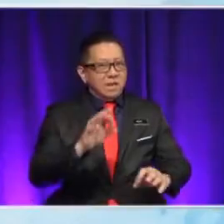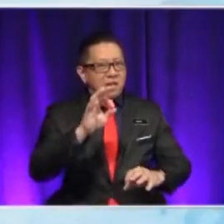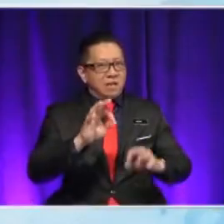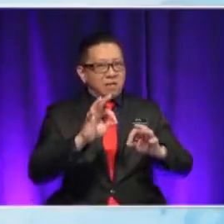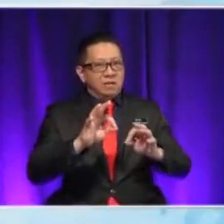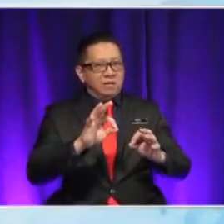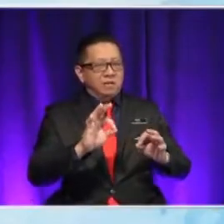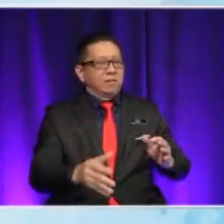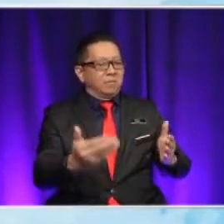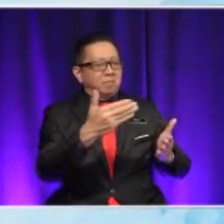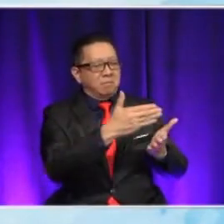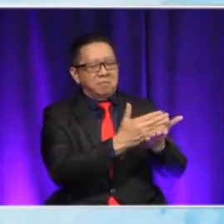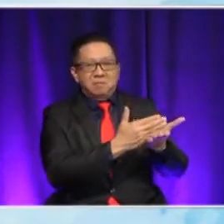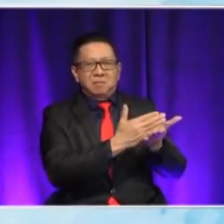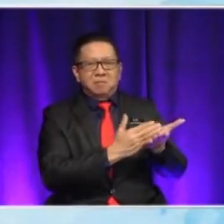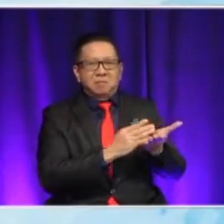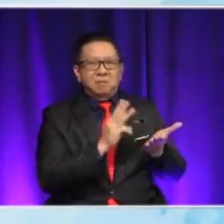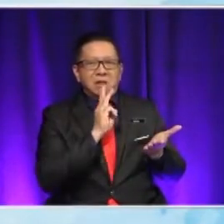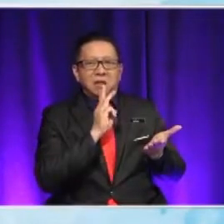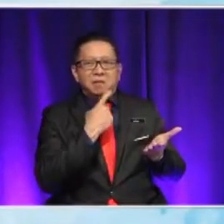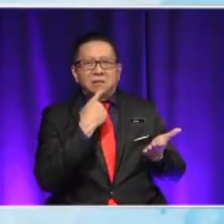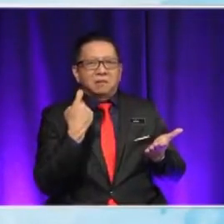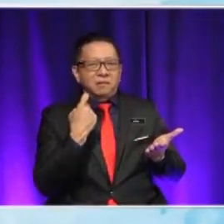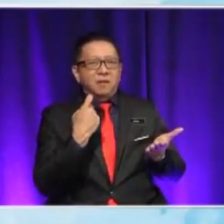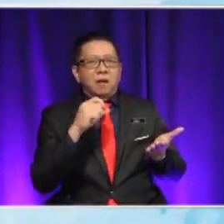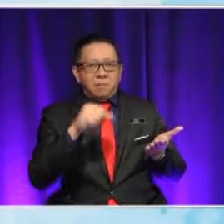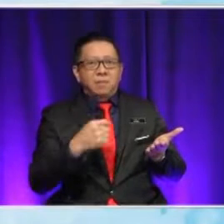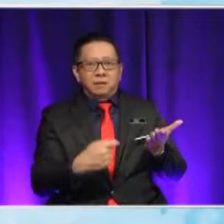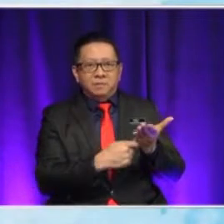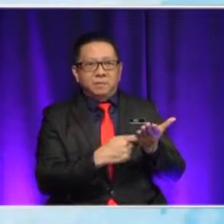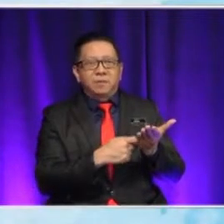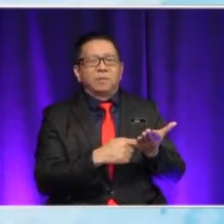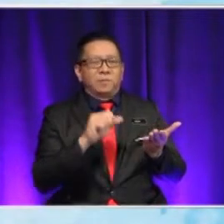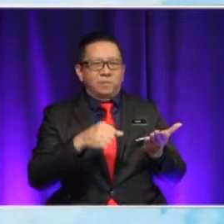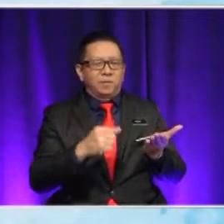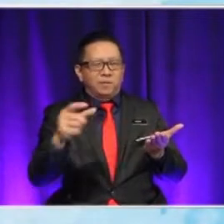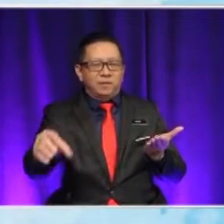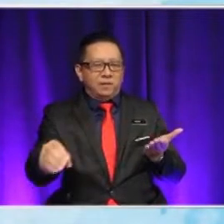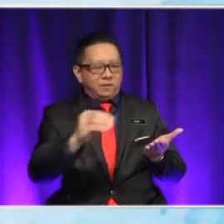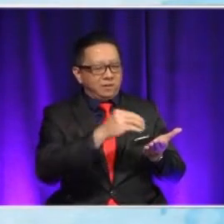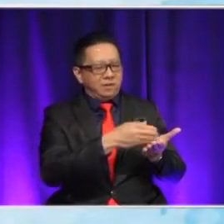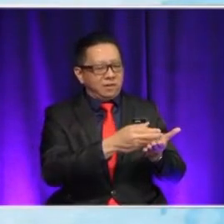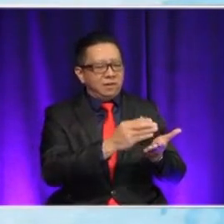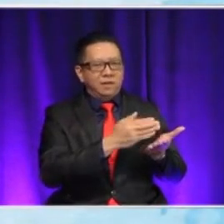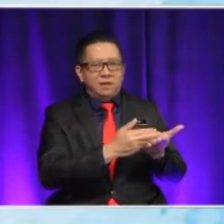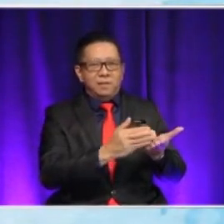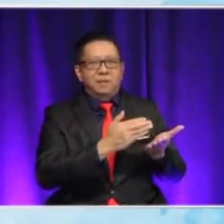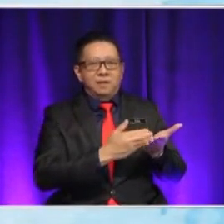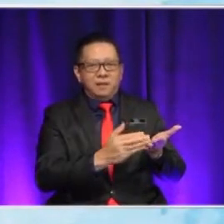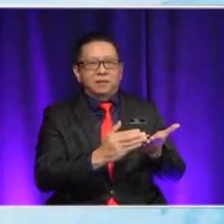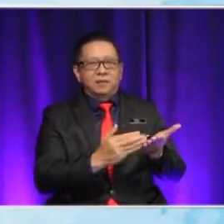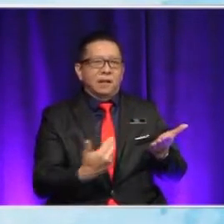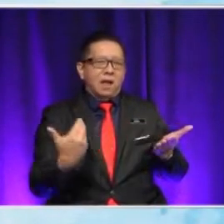air pun boleh ambil lagi sebaiknya cute quantity Ice kita yang oleh warga roti ambil gitu